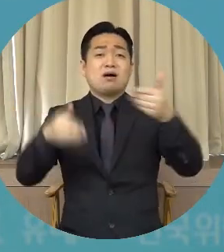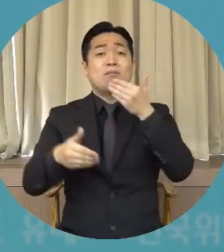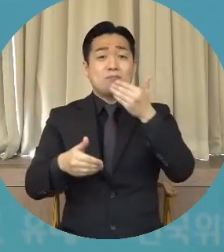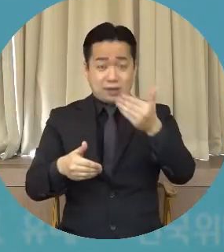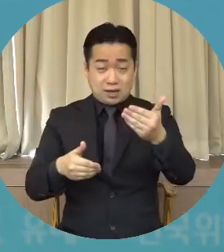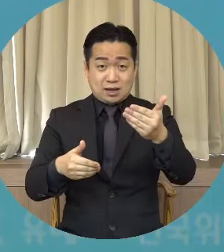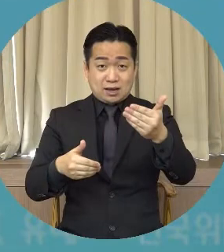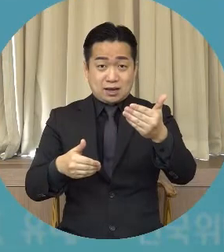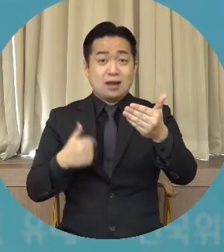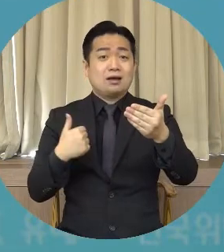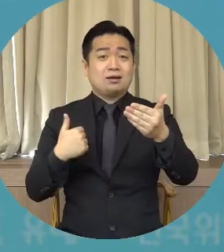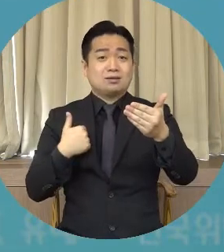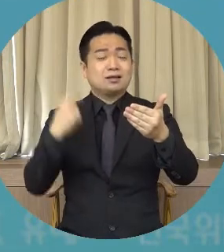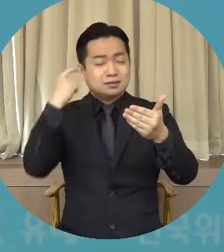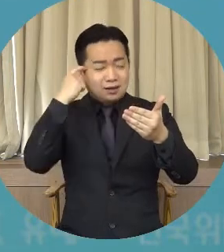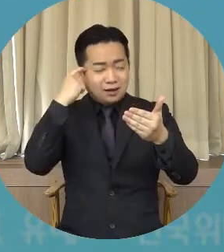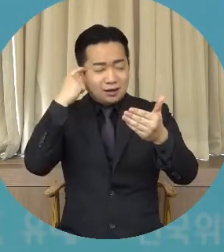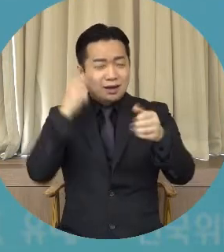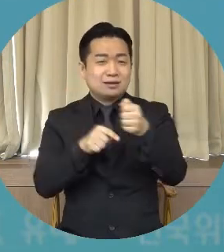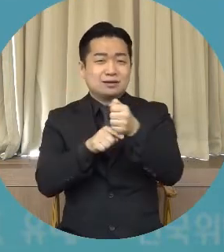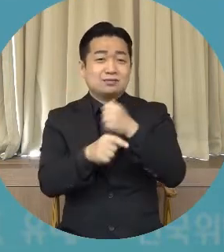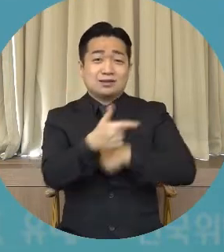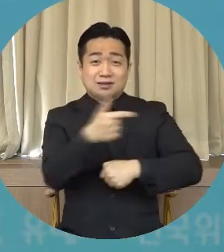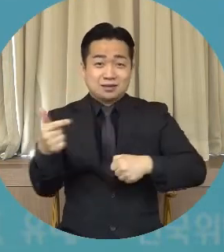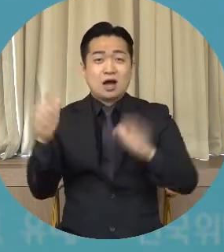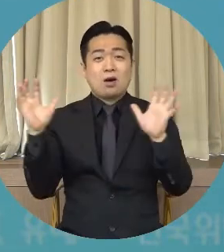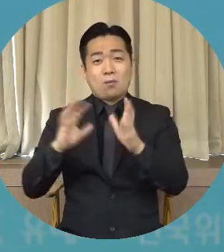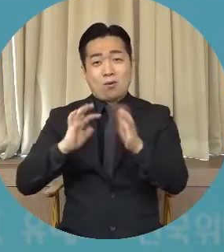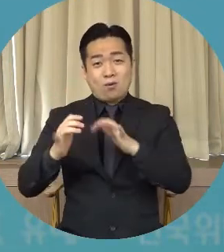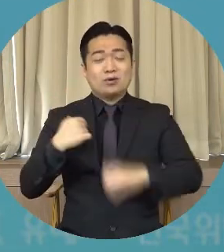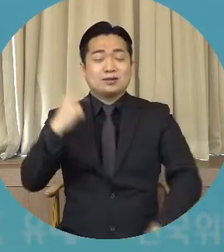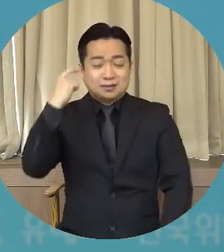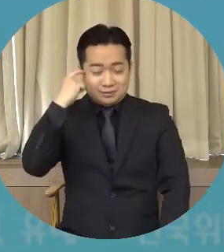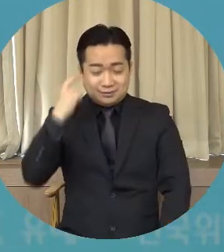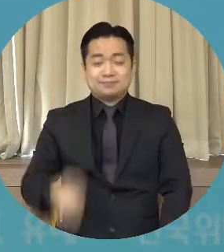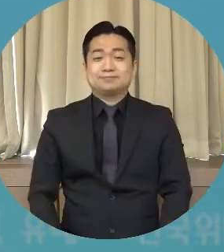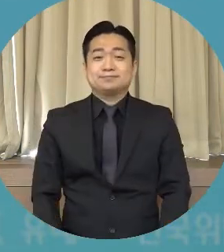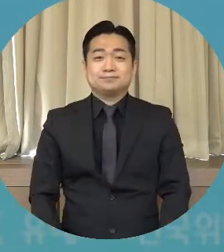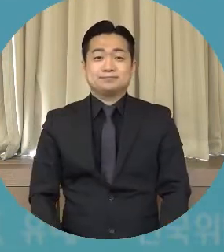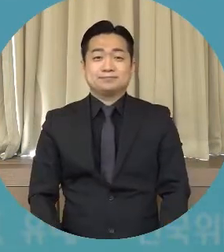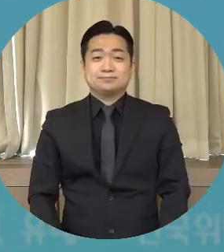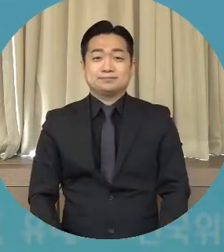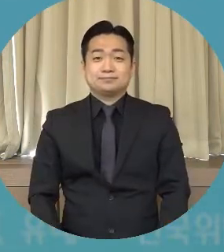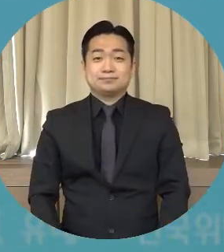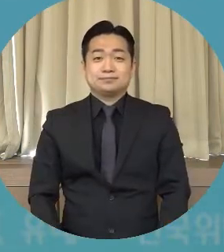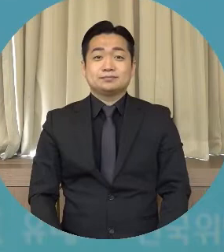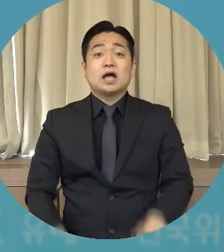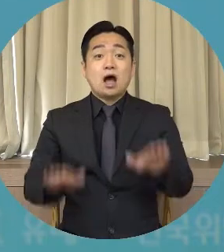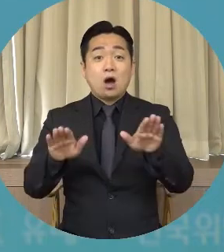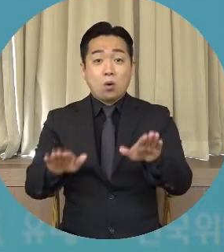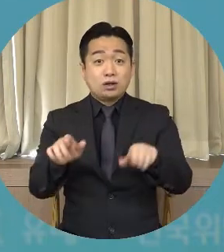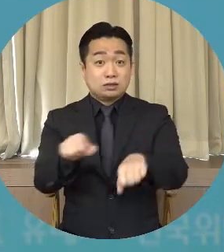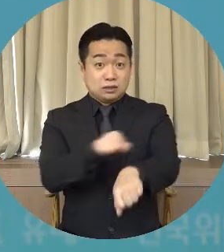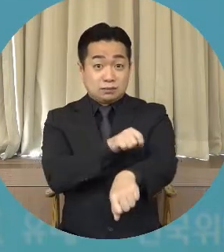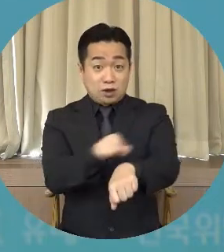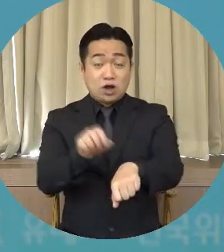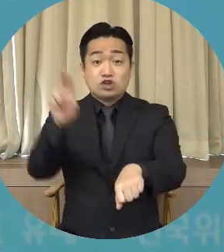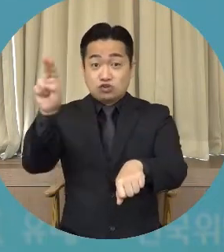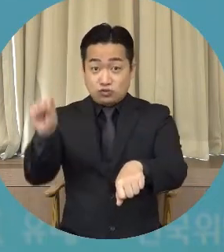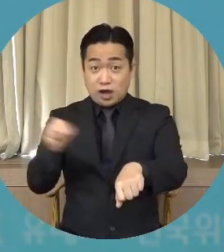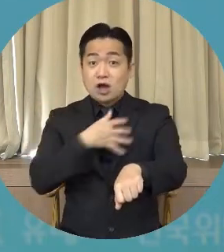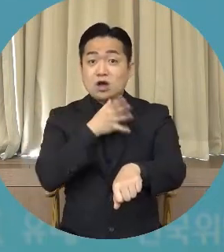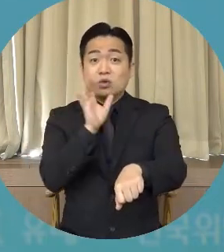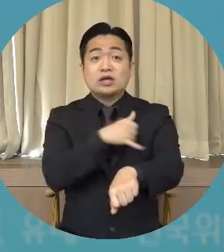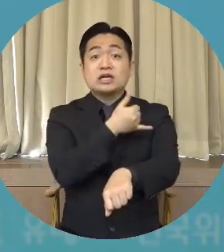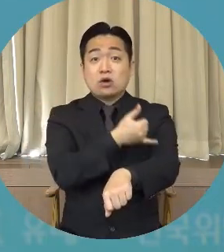그런 굉장히 의미 있는 토론회라고 생각을 합니다. 그리고 오늘은 특별히 UN의